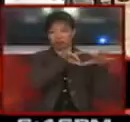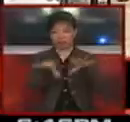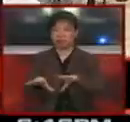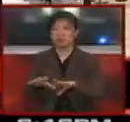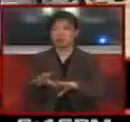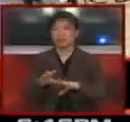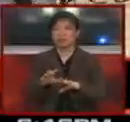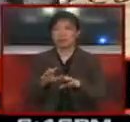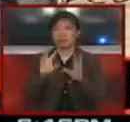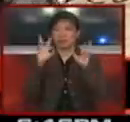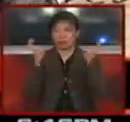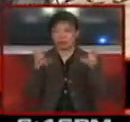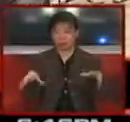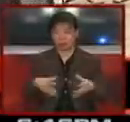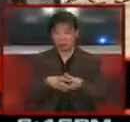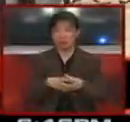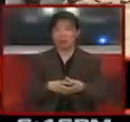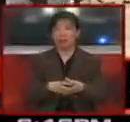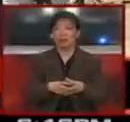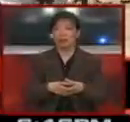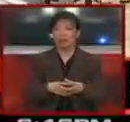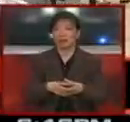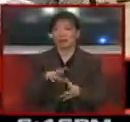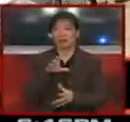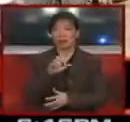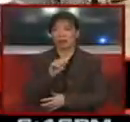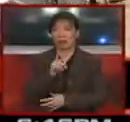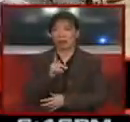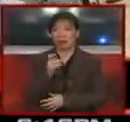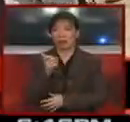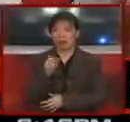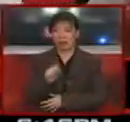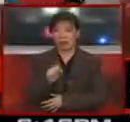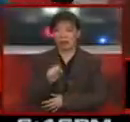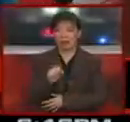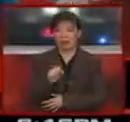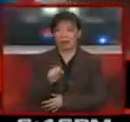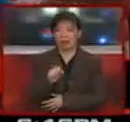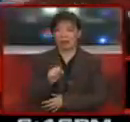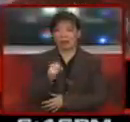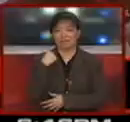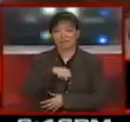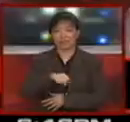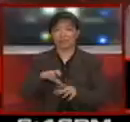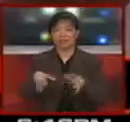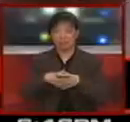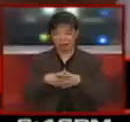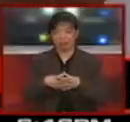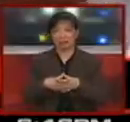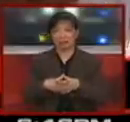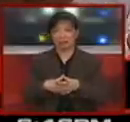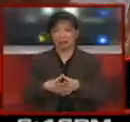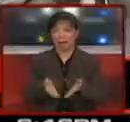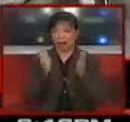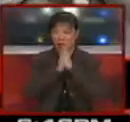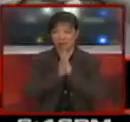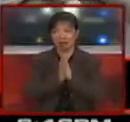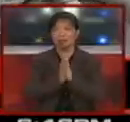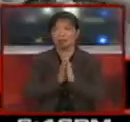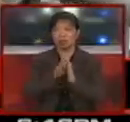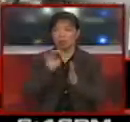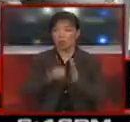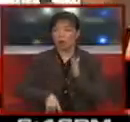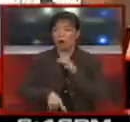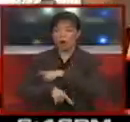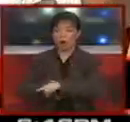Masa. Ibasura! Concession agreement! Ibasura! Hiling nila, ibasura ang pinasok